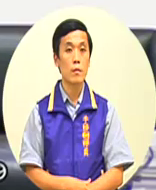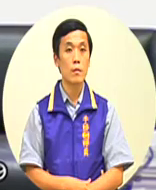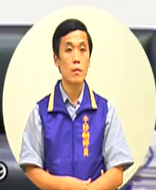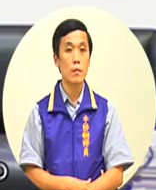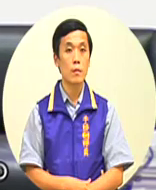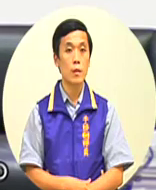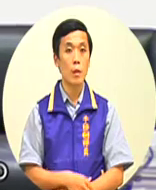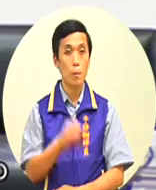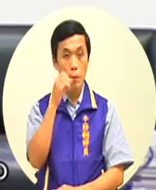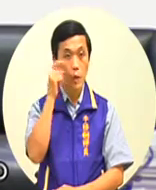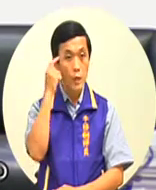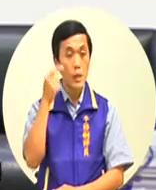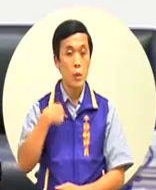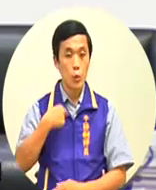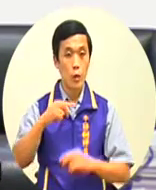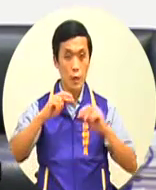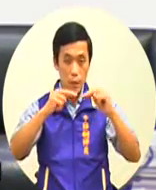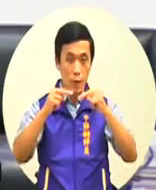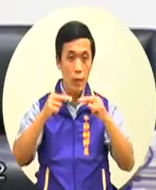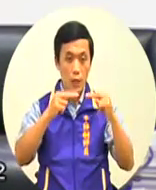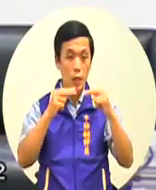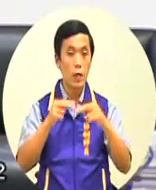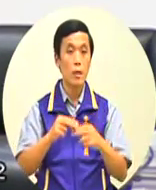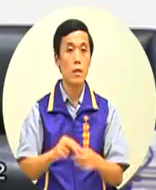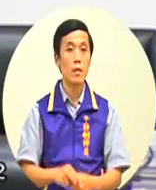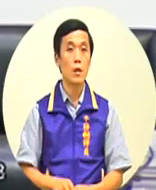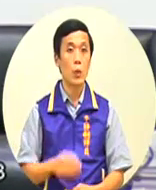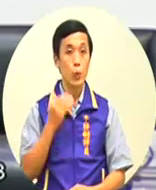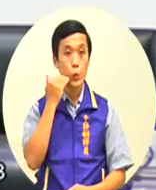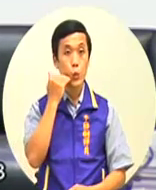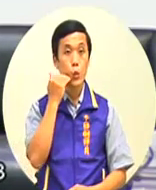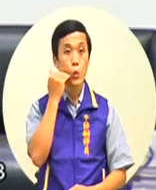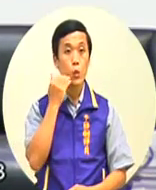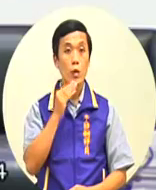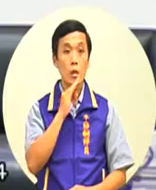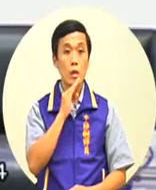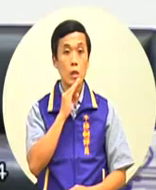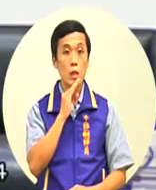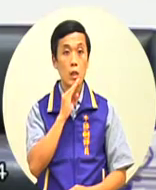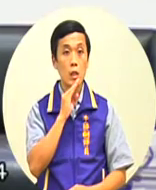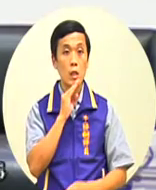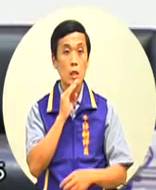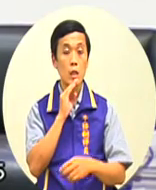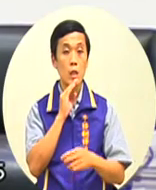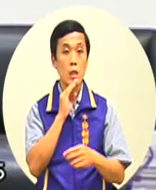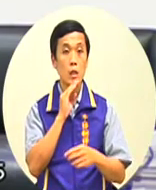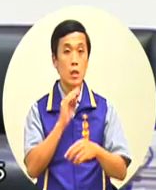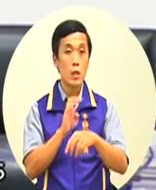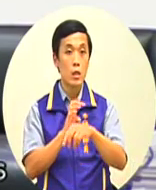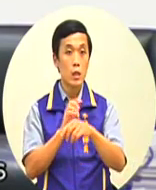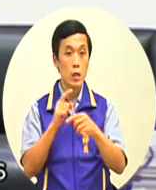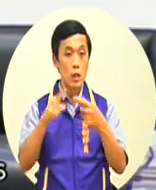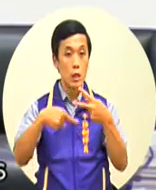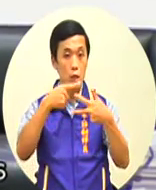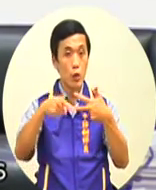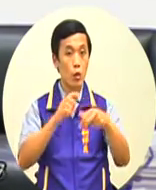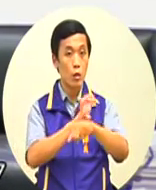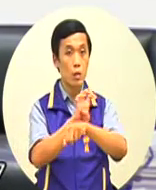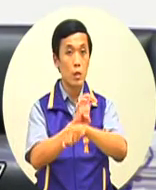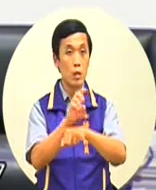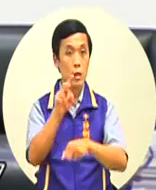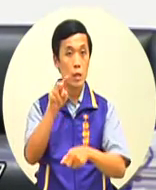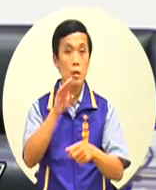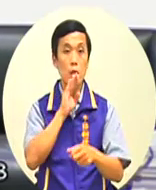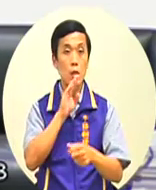不好意思，跟议员更正一下。如果是单周40小时之后的总时数是